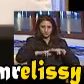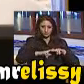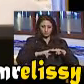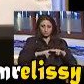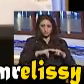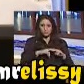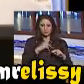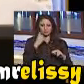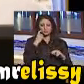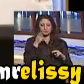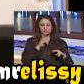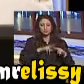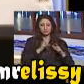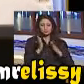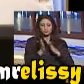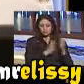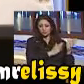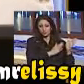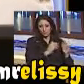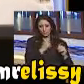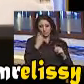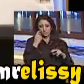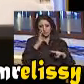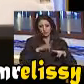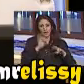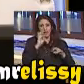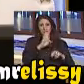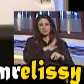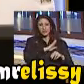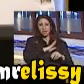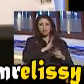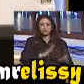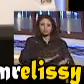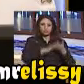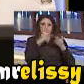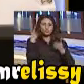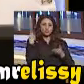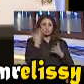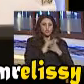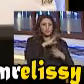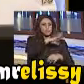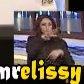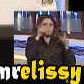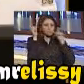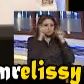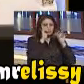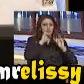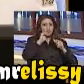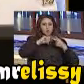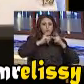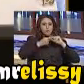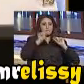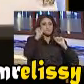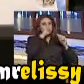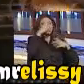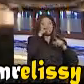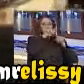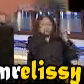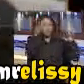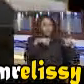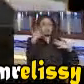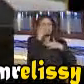لجهود القوات المسلحة لاستعادة الأمن والاستقرار والحفاظ على الممتلكات العامة والخاصة